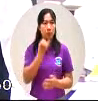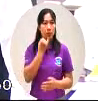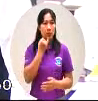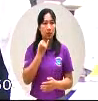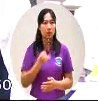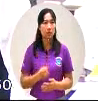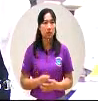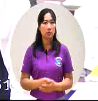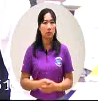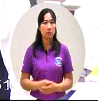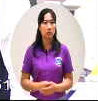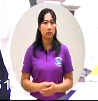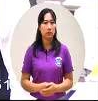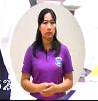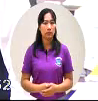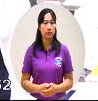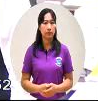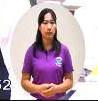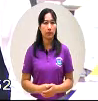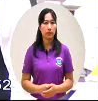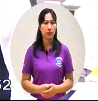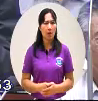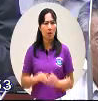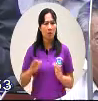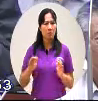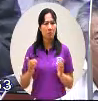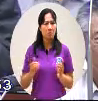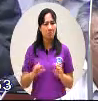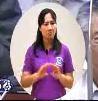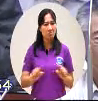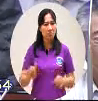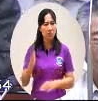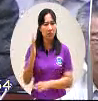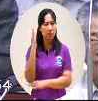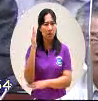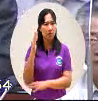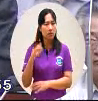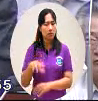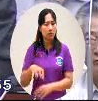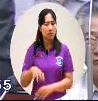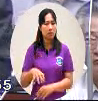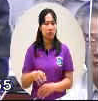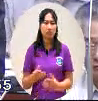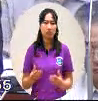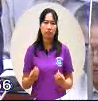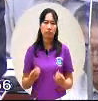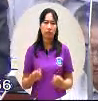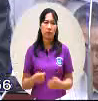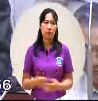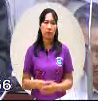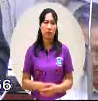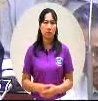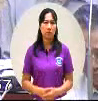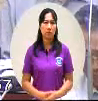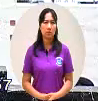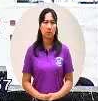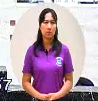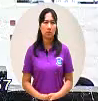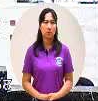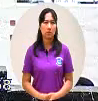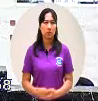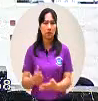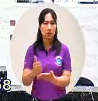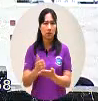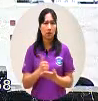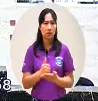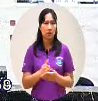这个区块。 我们大概地震机关没有， 那就是流失就这样不管了。 那这个就请那我看那法